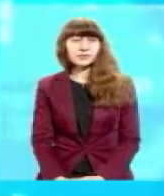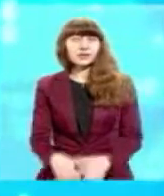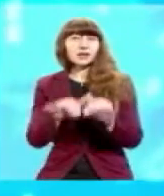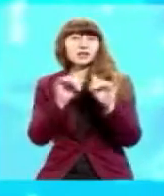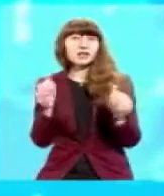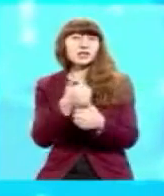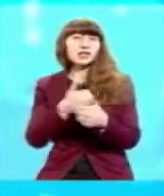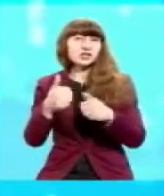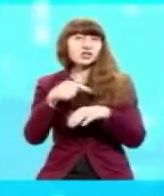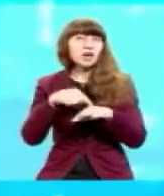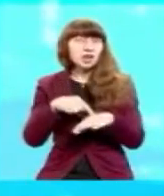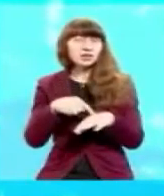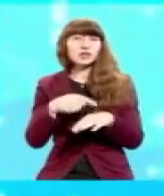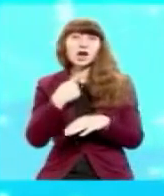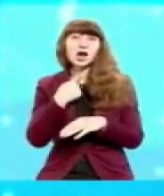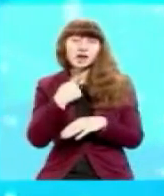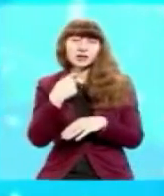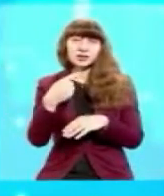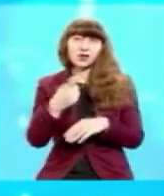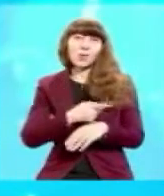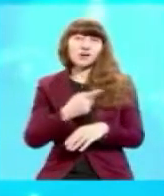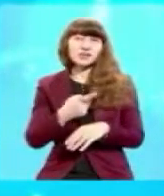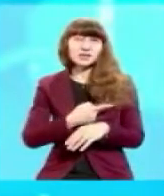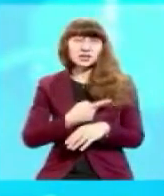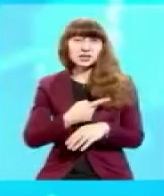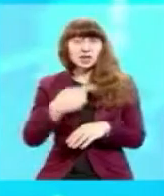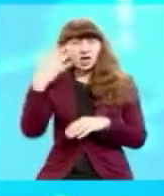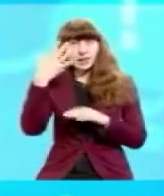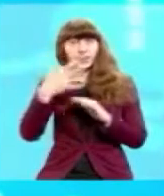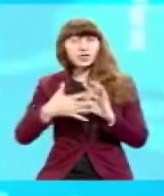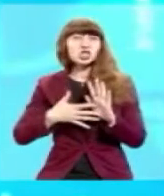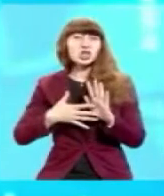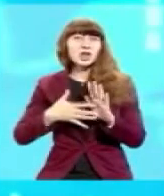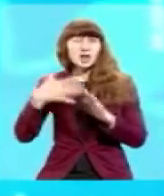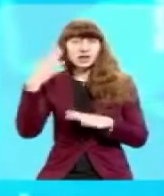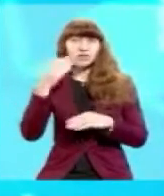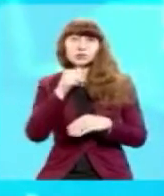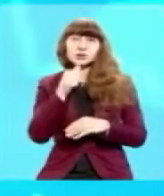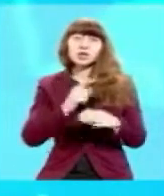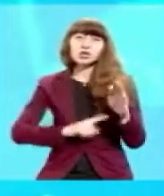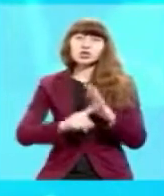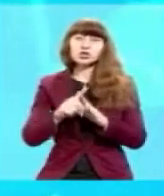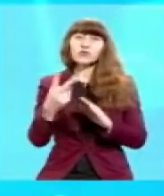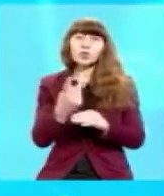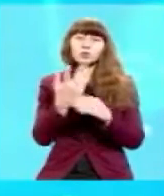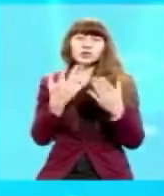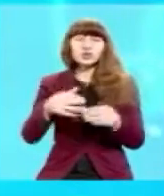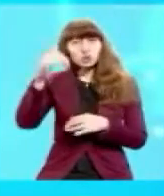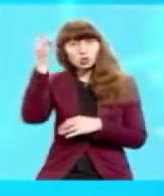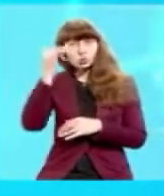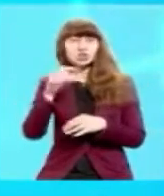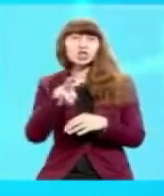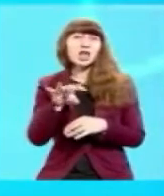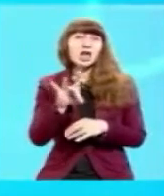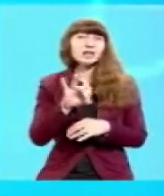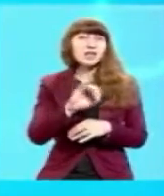Развитие лидерских качеств, ораторского мастерства и креативного мышления. В Кустанае стартовал двухдневный студенческий лагерь, в